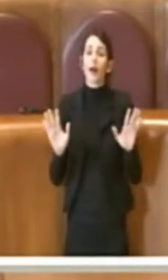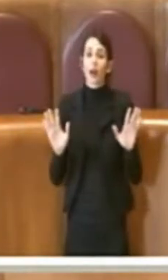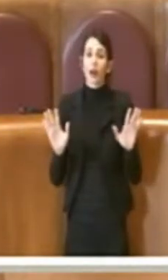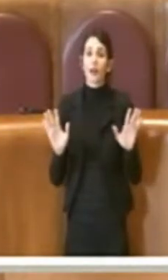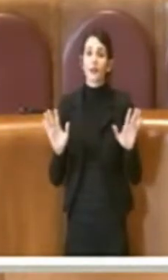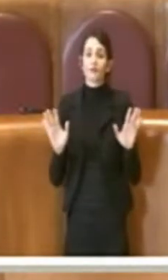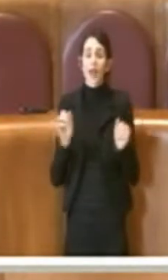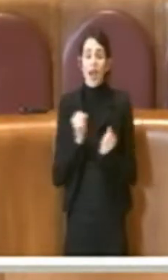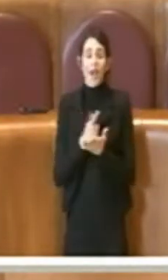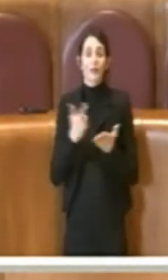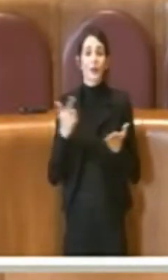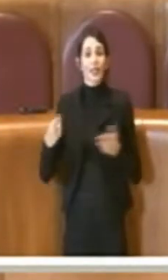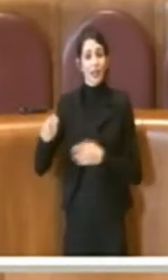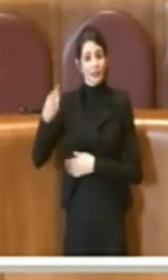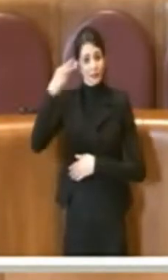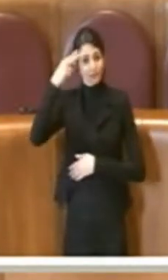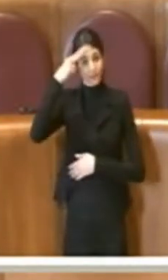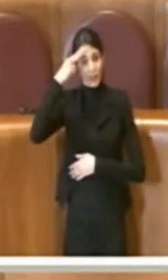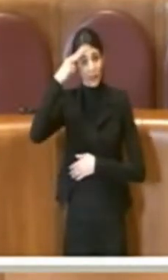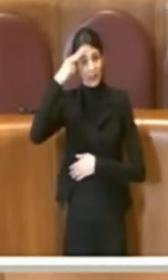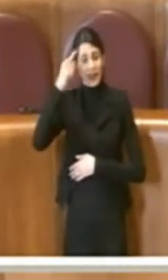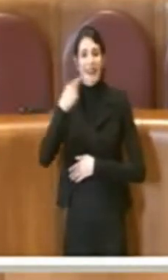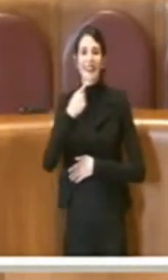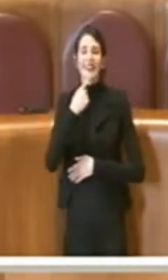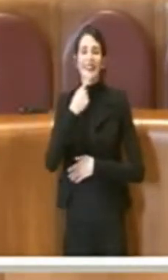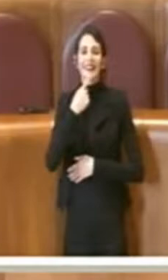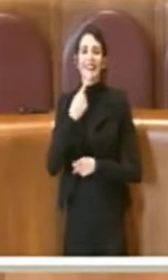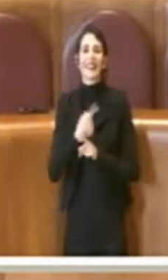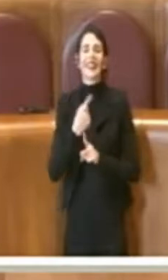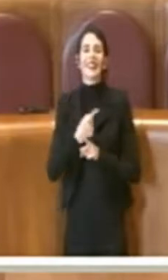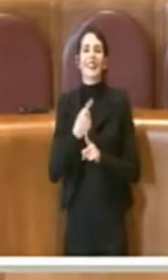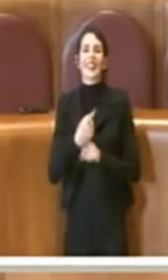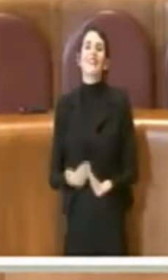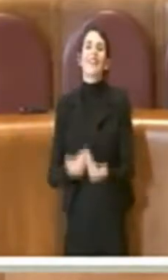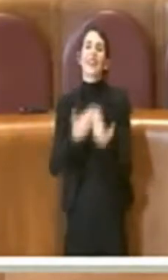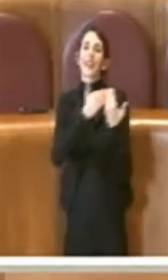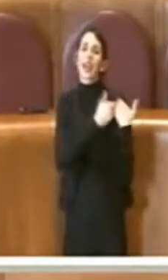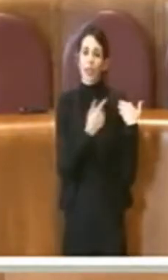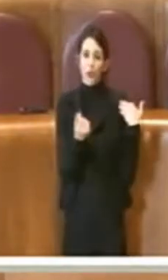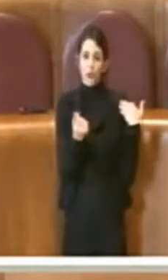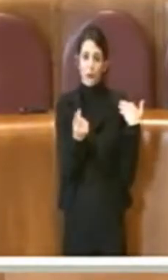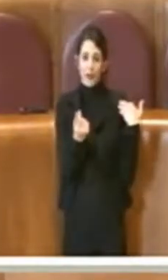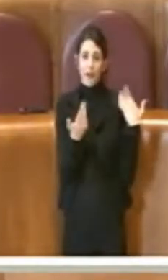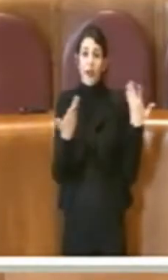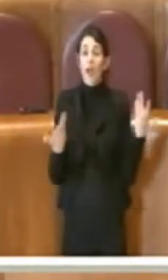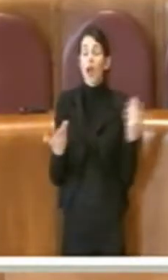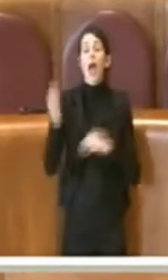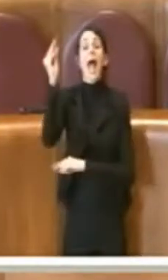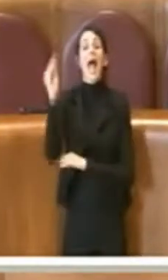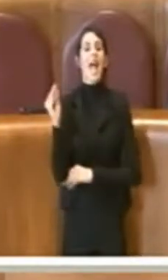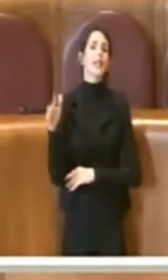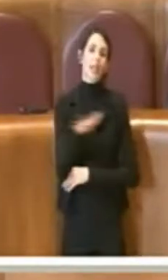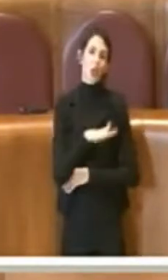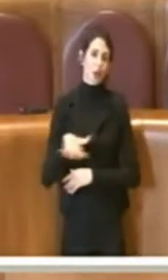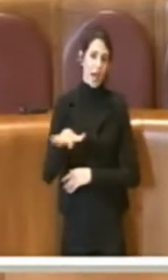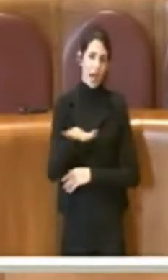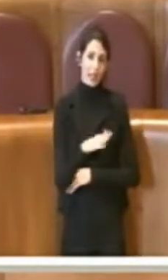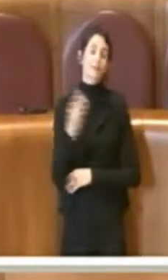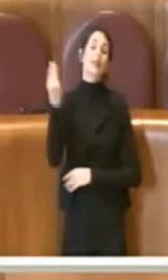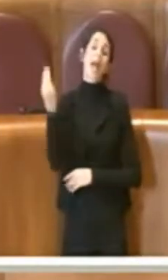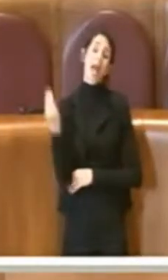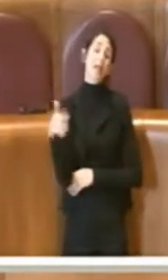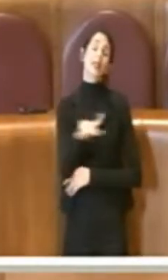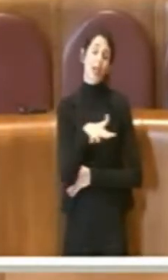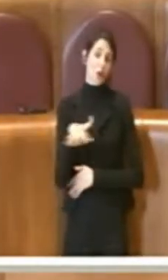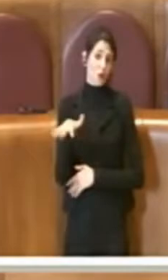che è l'ente locale che si deve poi far carico delle relative spese sia per le fragilità sia